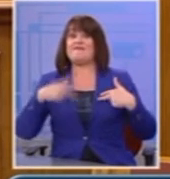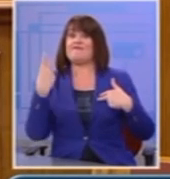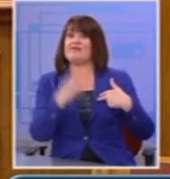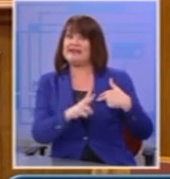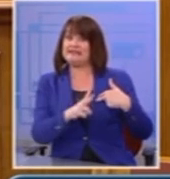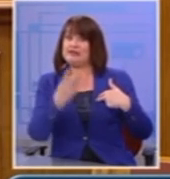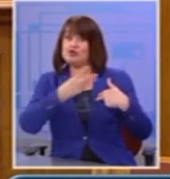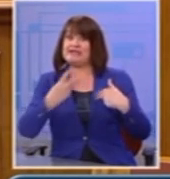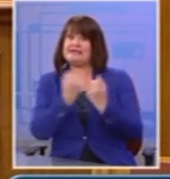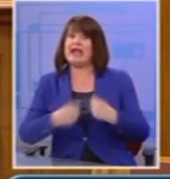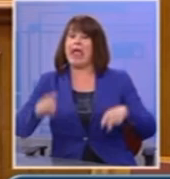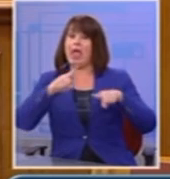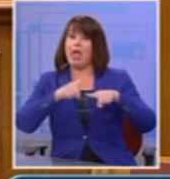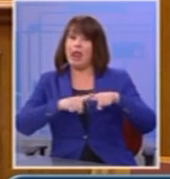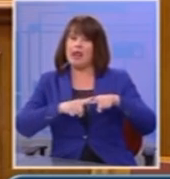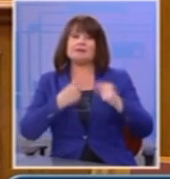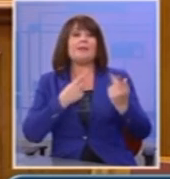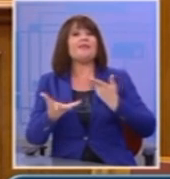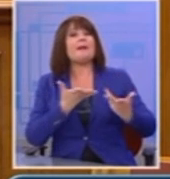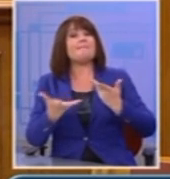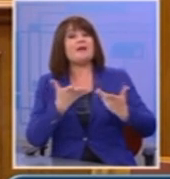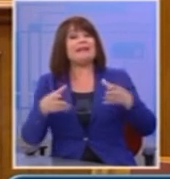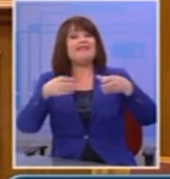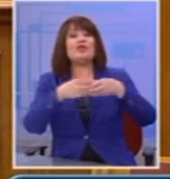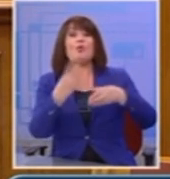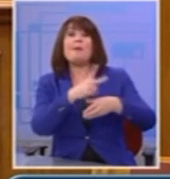κυβέρνηση ΣΥΡΙΖΑ-ΑΝΕΛ και η διαπραγματευτική σας ομάδα.